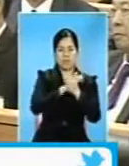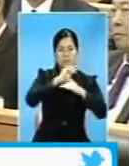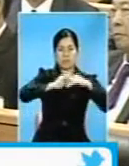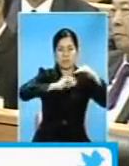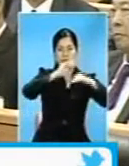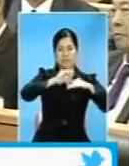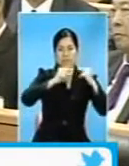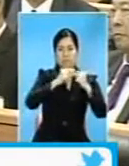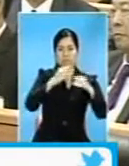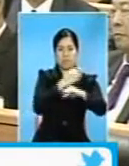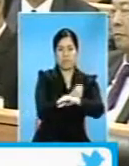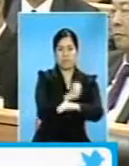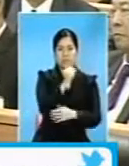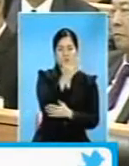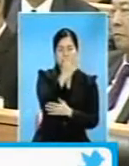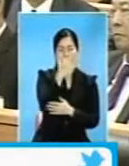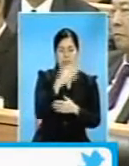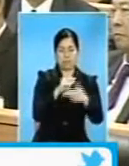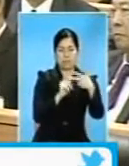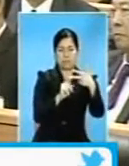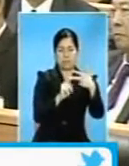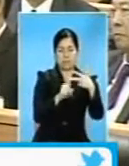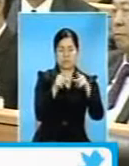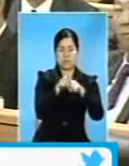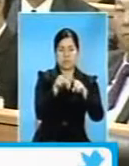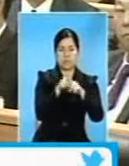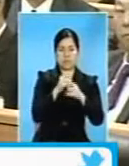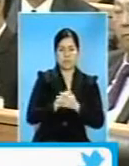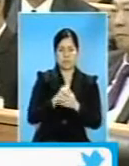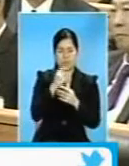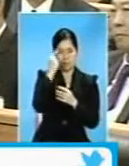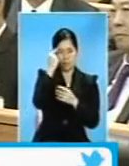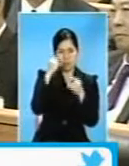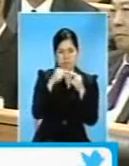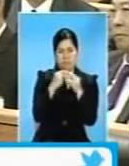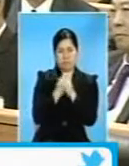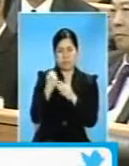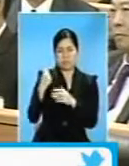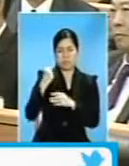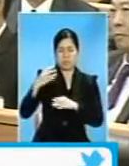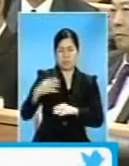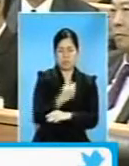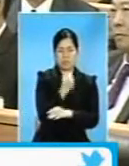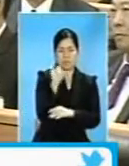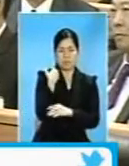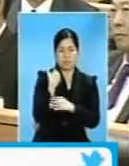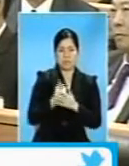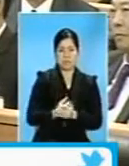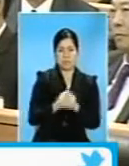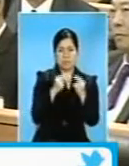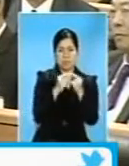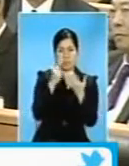างกับคำวินิจฉัยของศาลชัดเจนฉะนั้นพรุ่งนี้ประมาณบ่ายสามก็ดูกันนะฮะ ก่อนหน้านี้ก็เคยมีเหตุการณ์